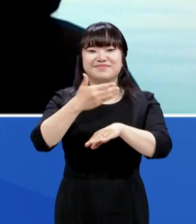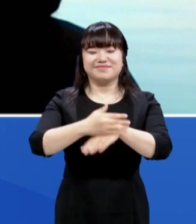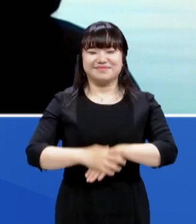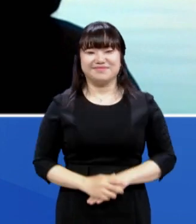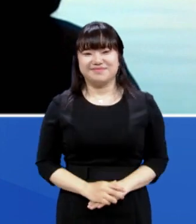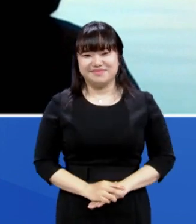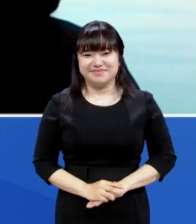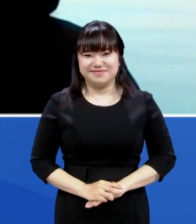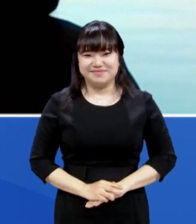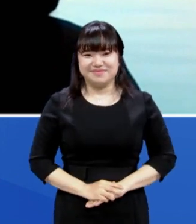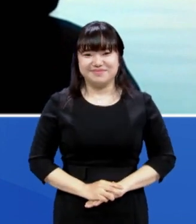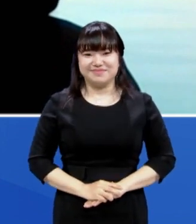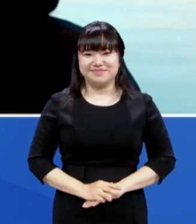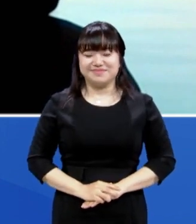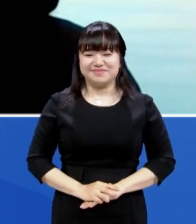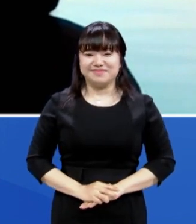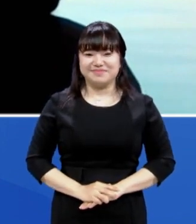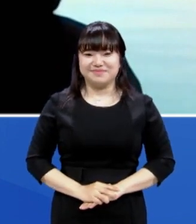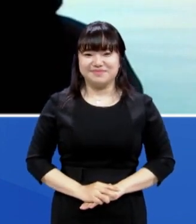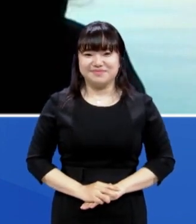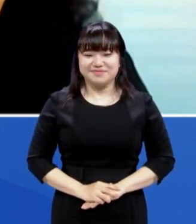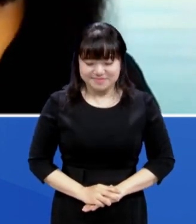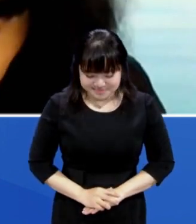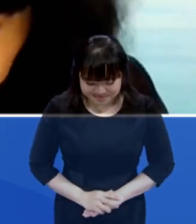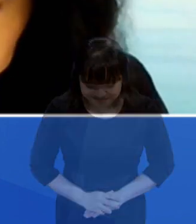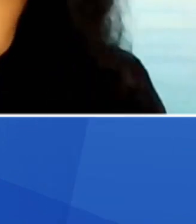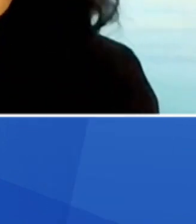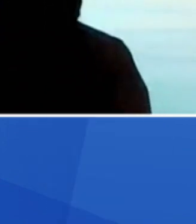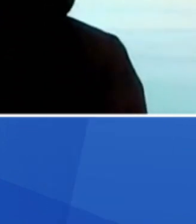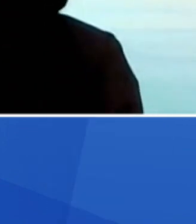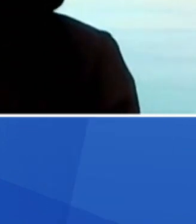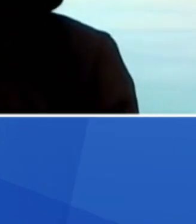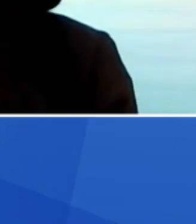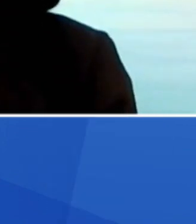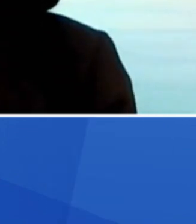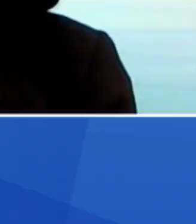감사합니다 아 예 감사합니다